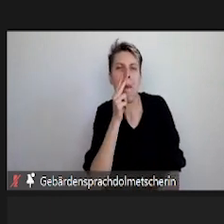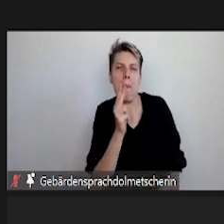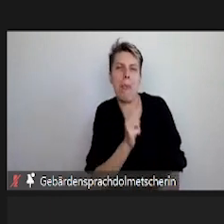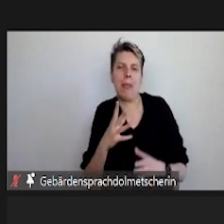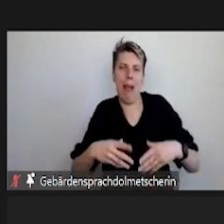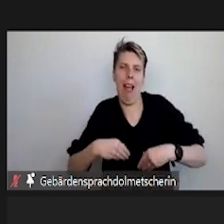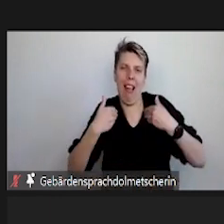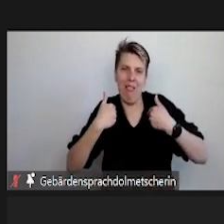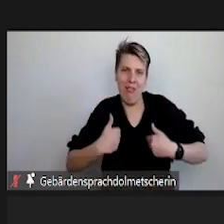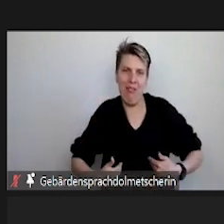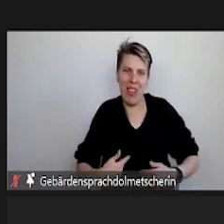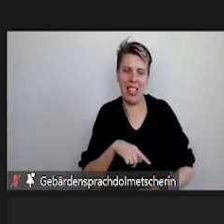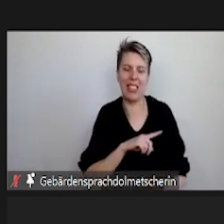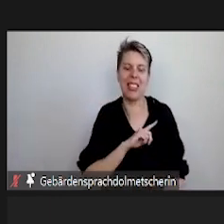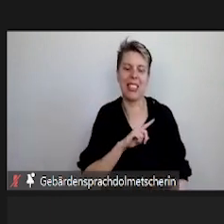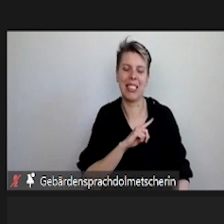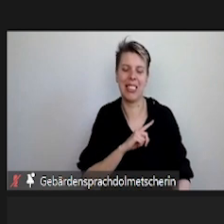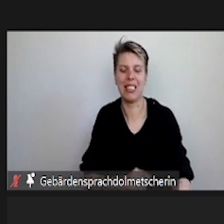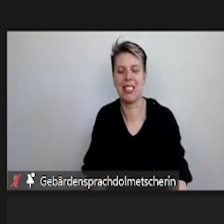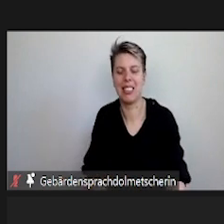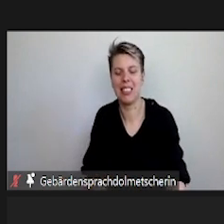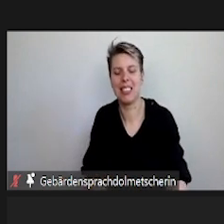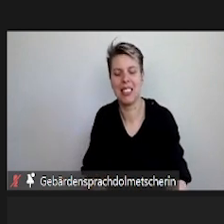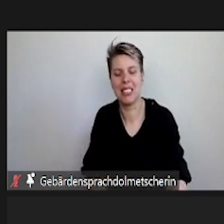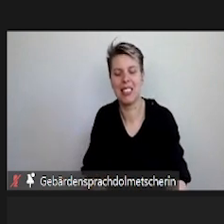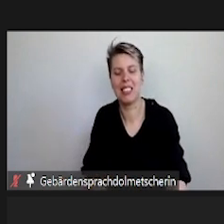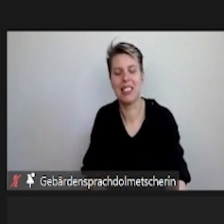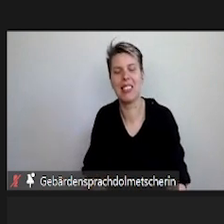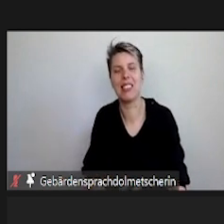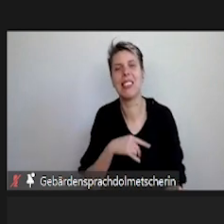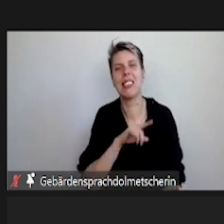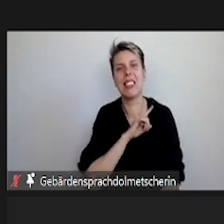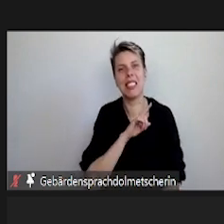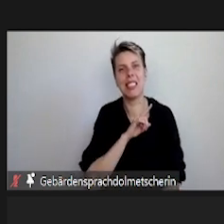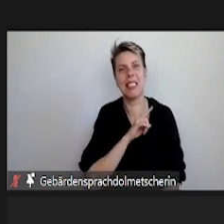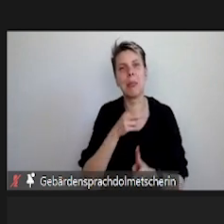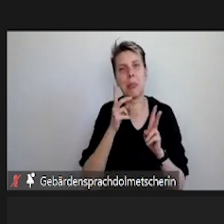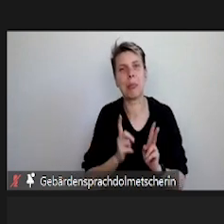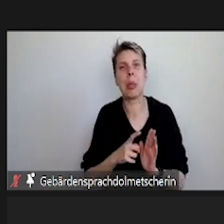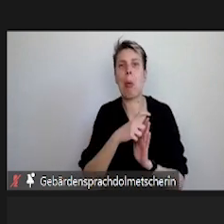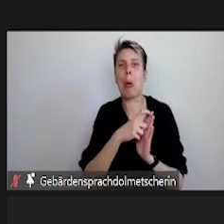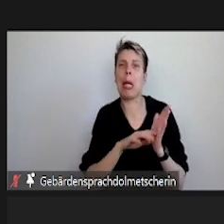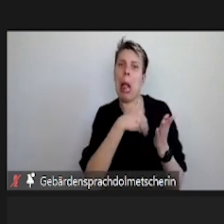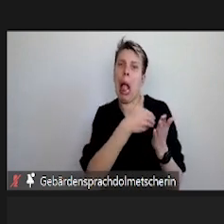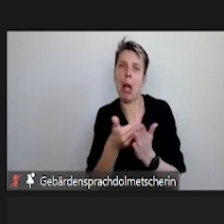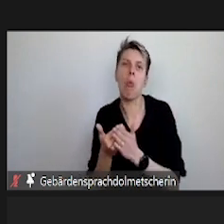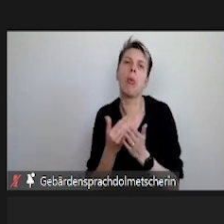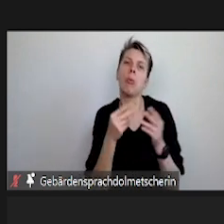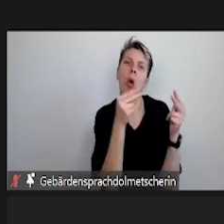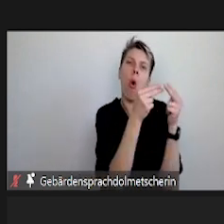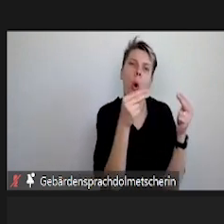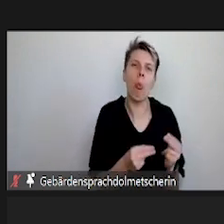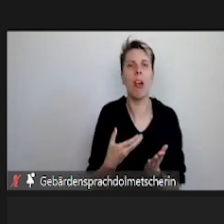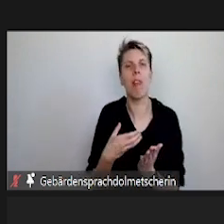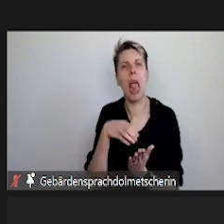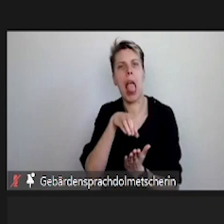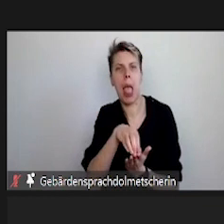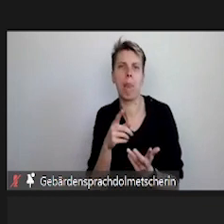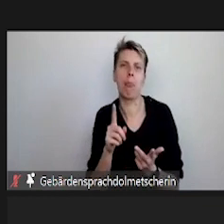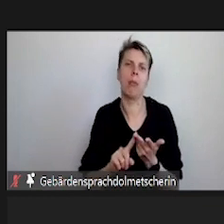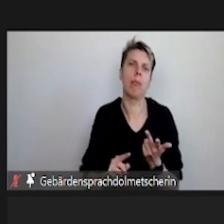halt als zum Beispiel ich nutze irgendwie digitale Angebote, sei es Webseiten, sei es Apps, sei